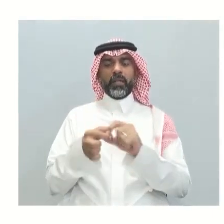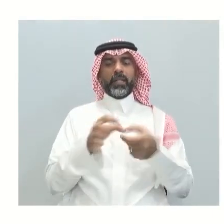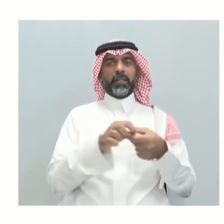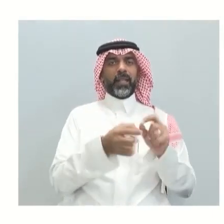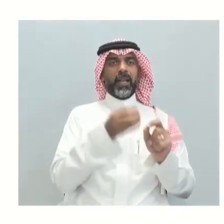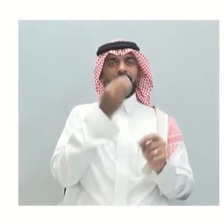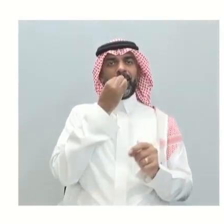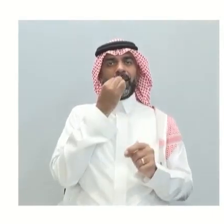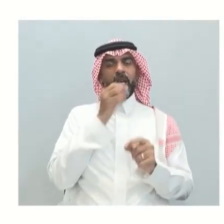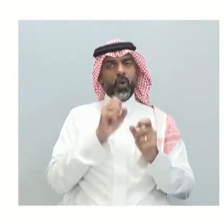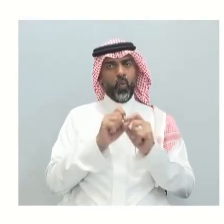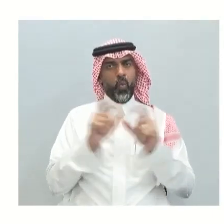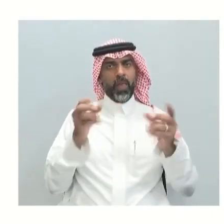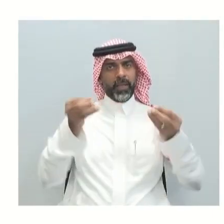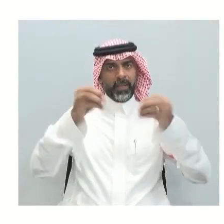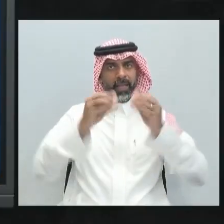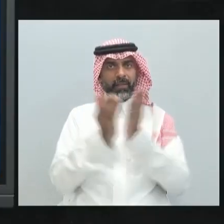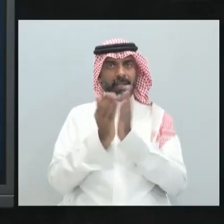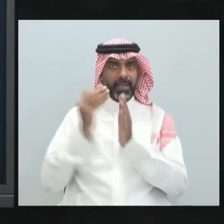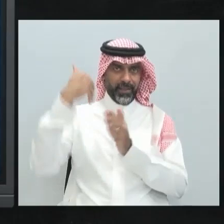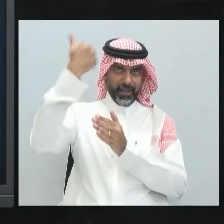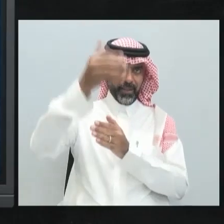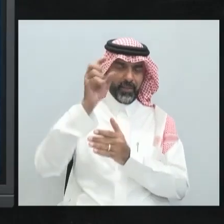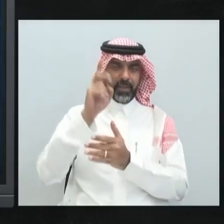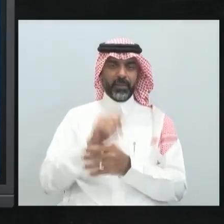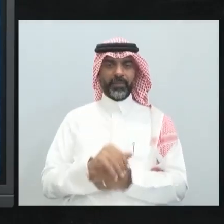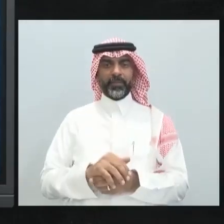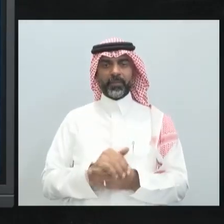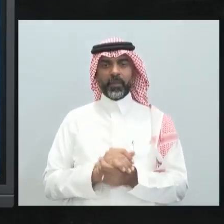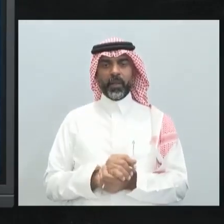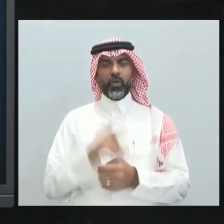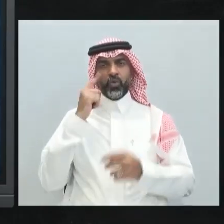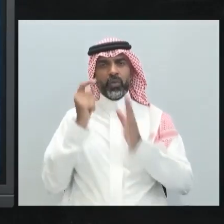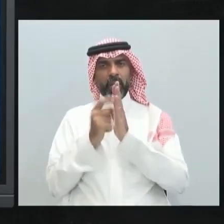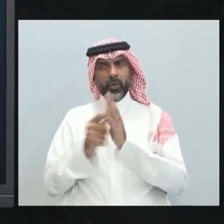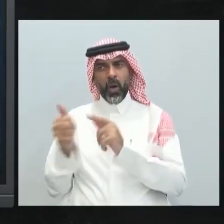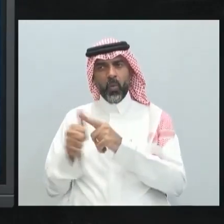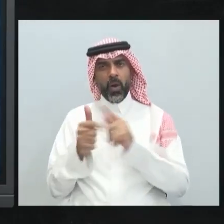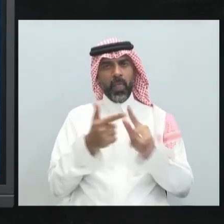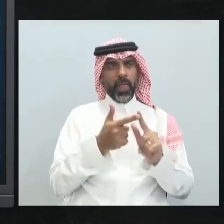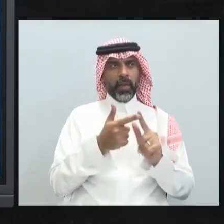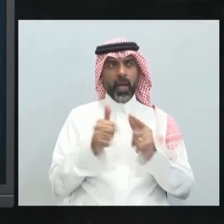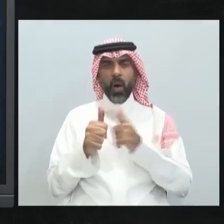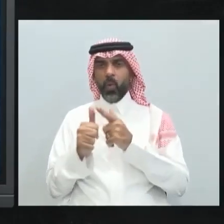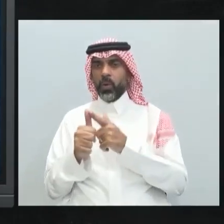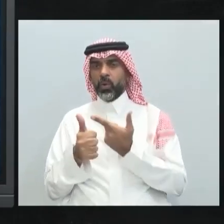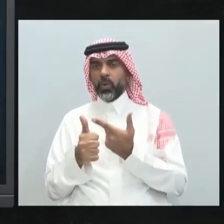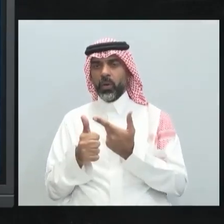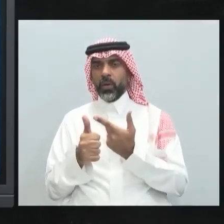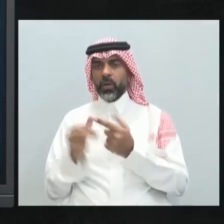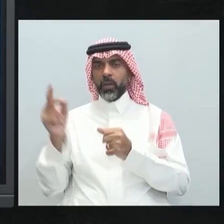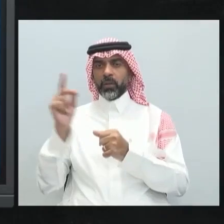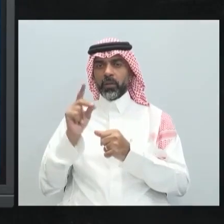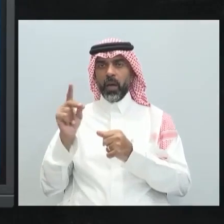سيتضح معنا بشكل اكبر في درسنا القادم اذا دعونا نربط ما بين القانونين القانونين الاول يذكر بانه الطاقه